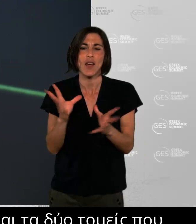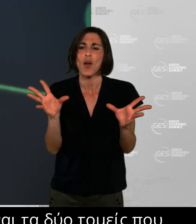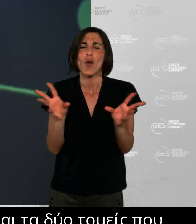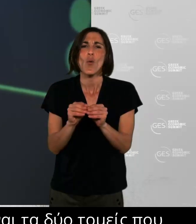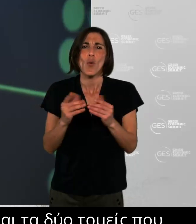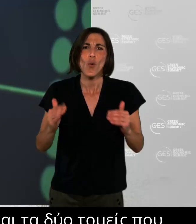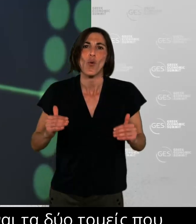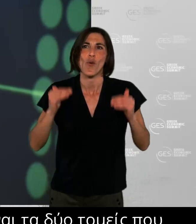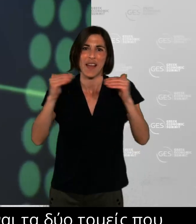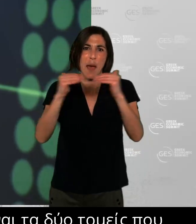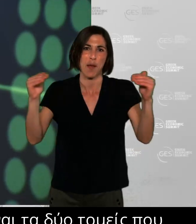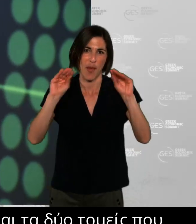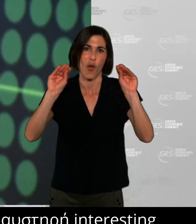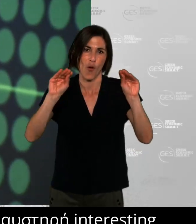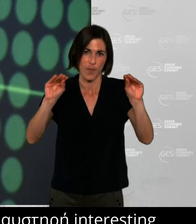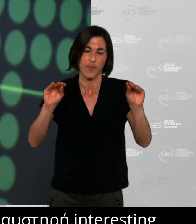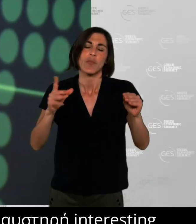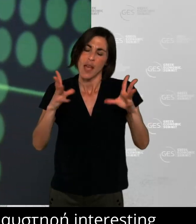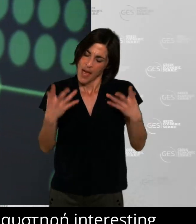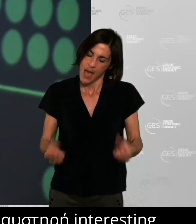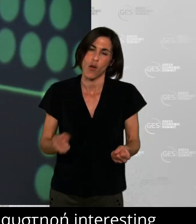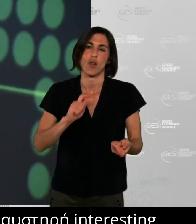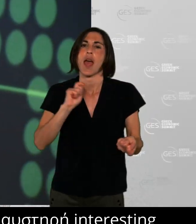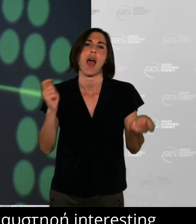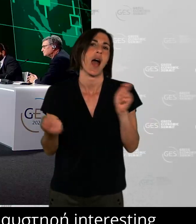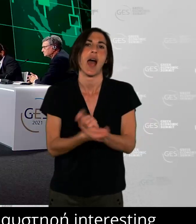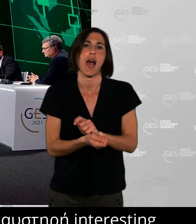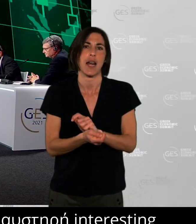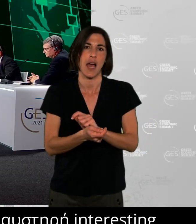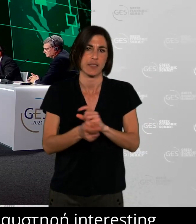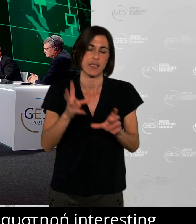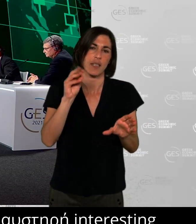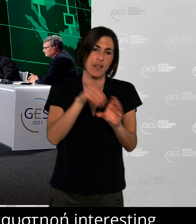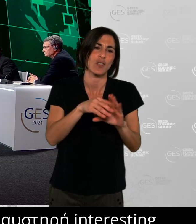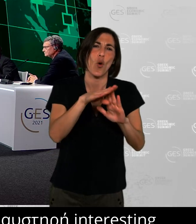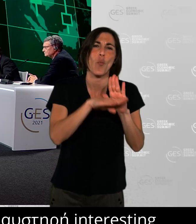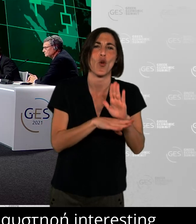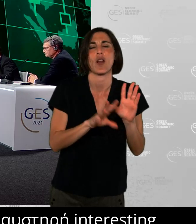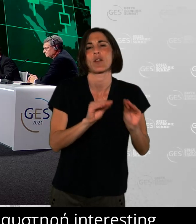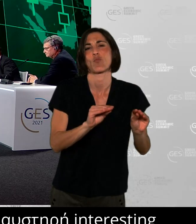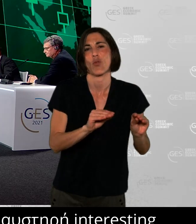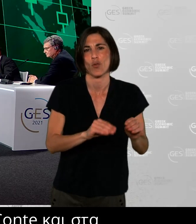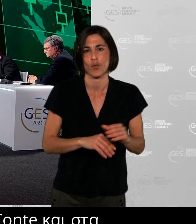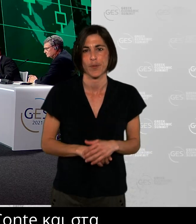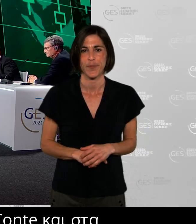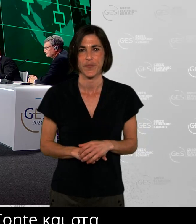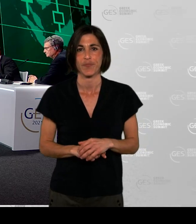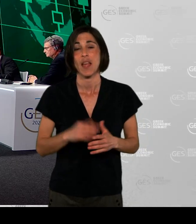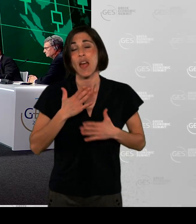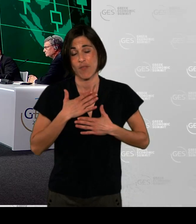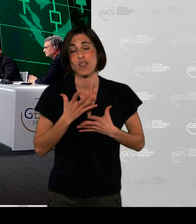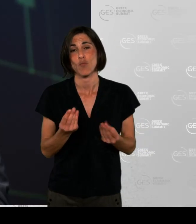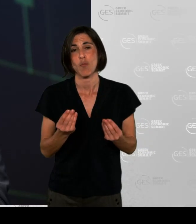έχουν προκαλέσει αλλαγές στο content και στα προγράμματα σπουδών. Ευχαριστώ πολύ. Πολύ, πολύ